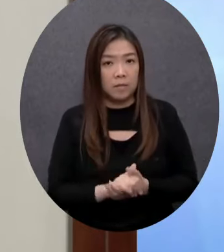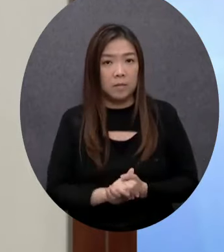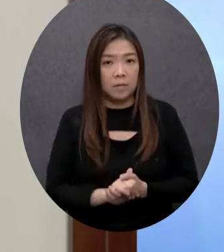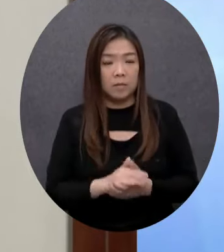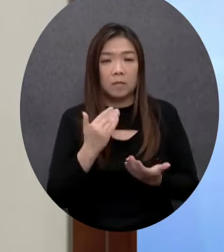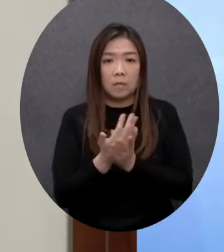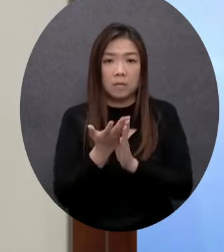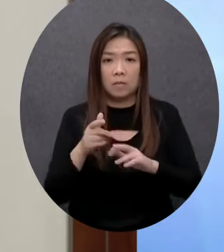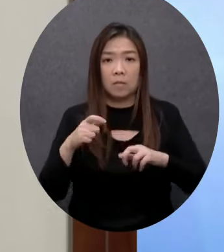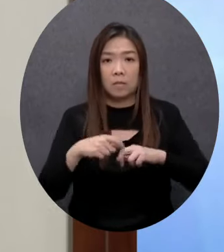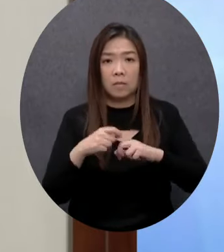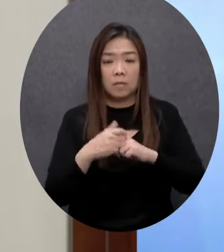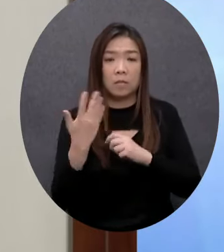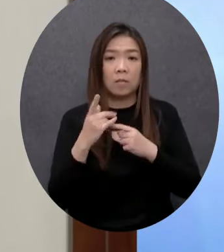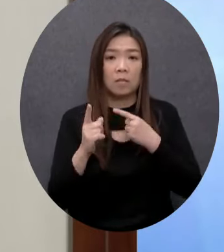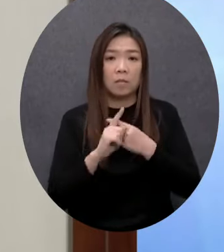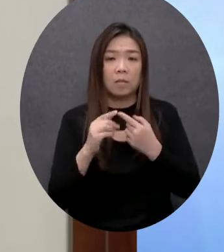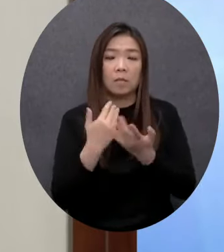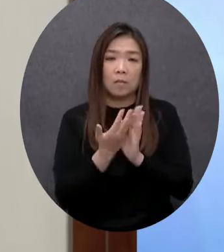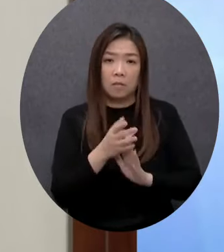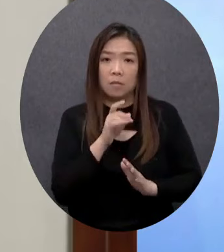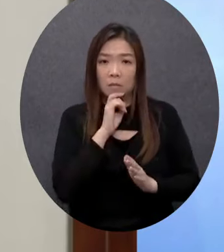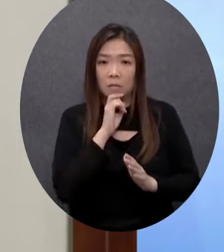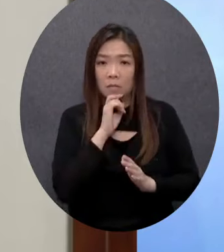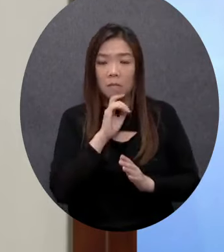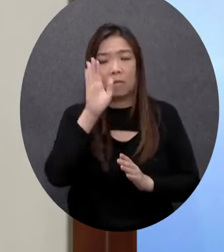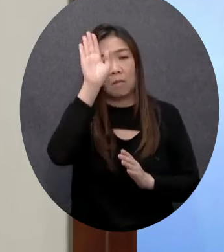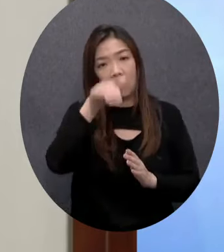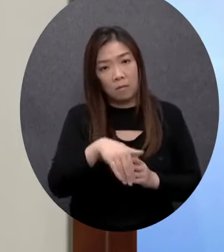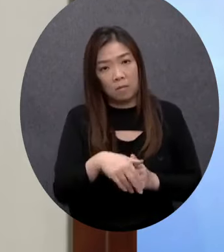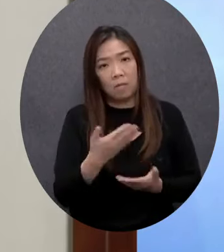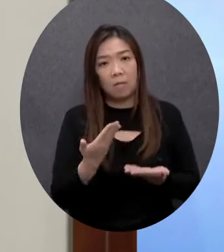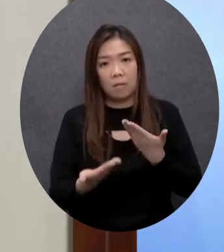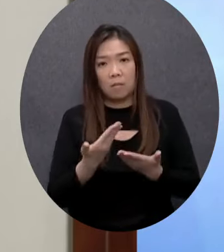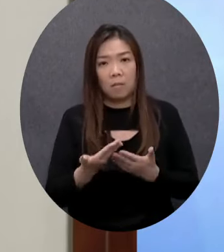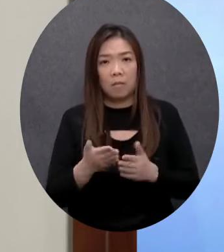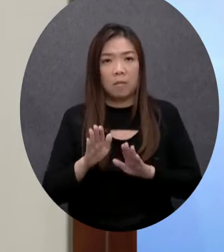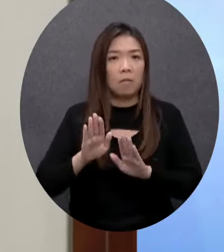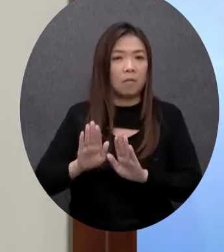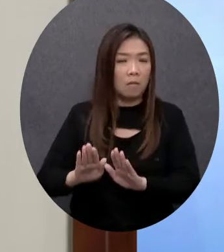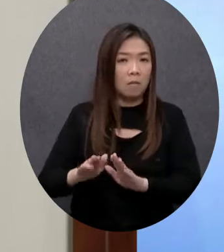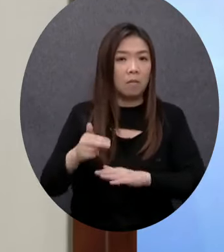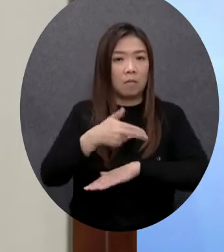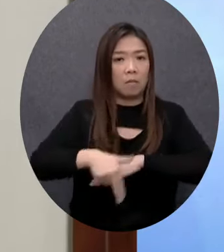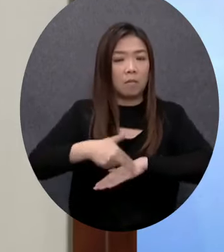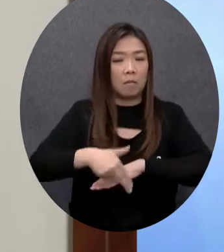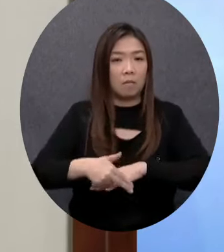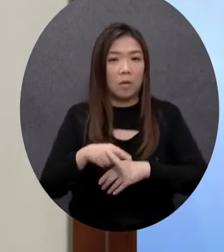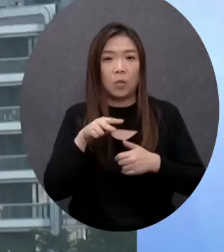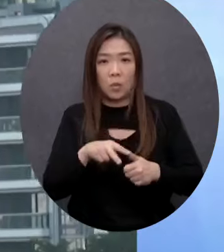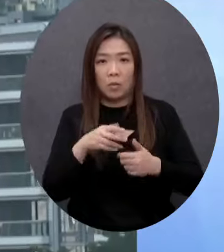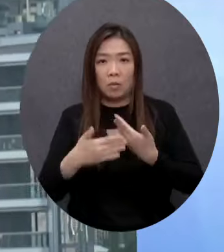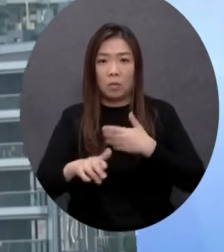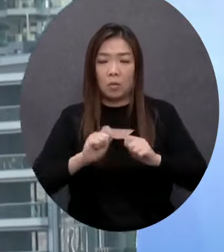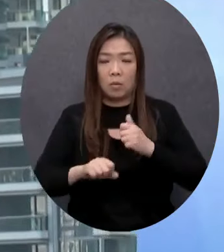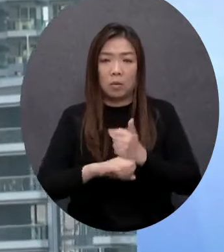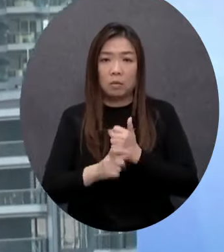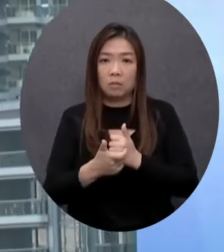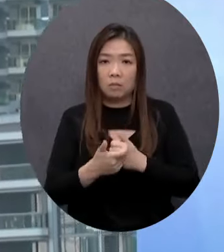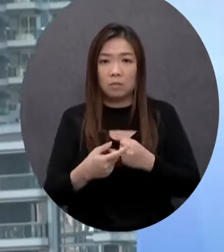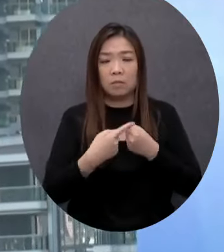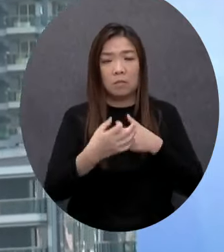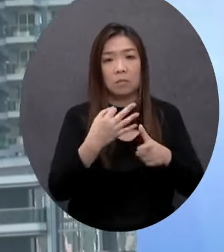金融風險都好。所以接下來我們都是會用比較防禦性高的一些策略去管理外匯基金。 對於第一季